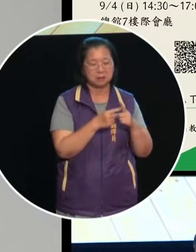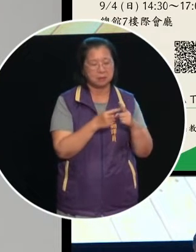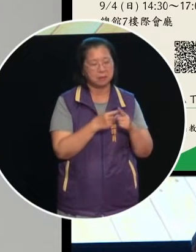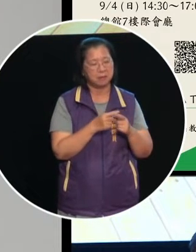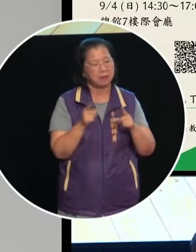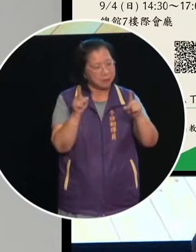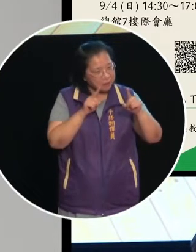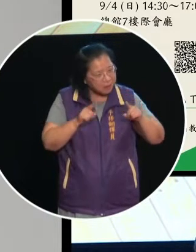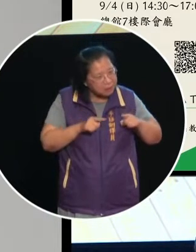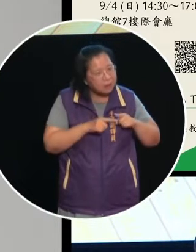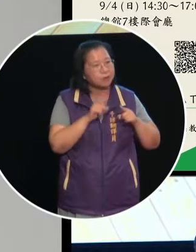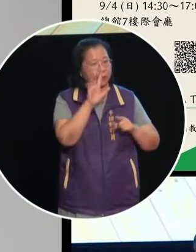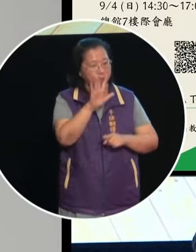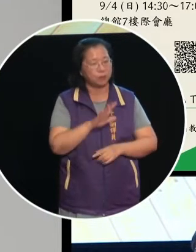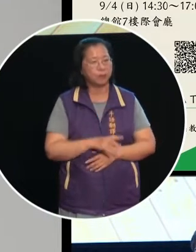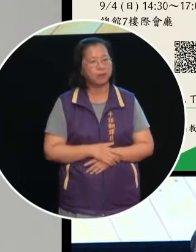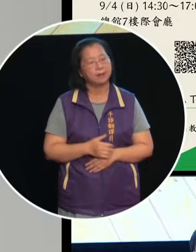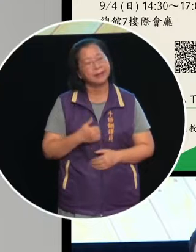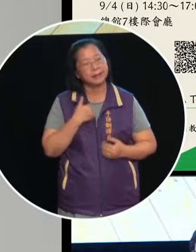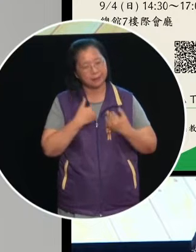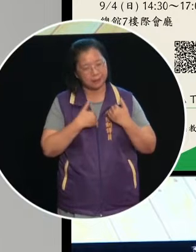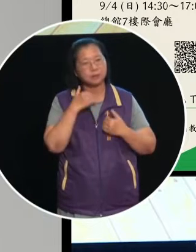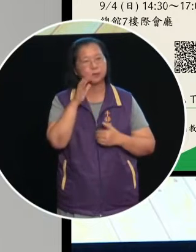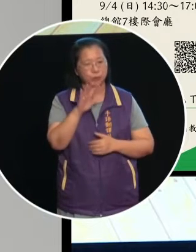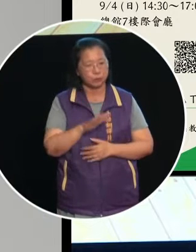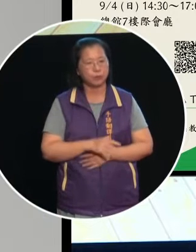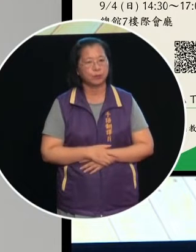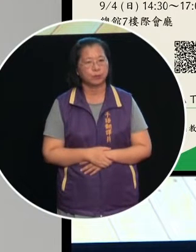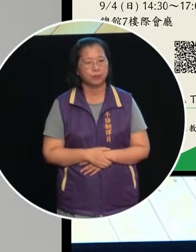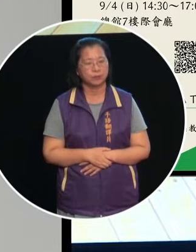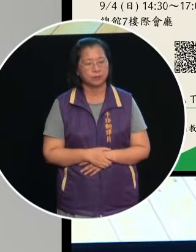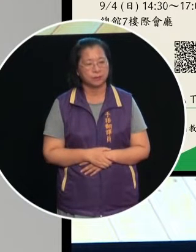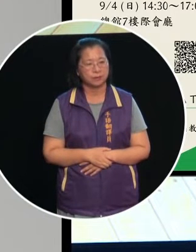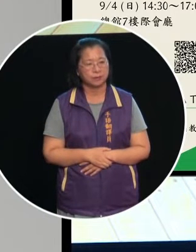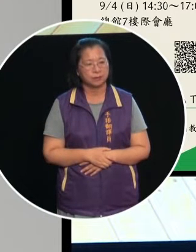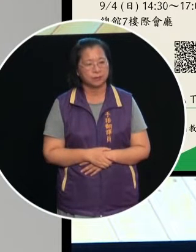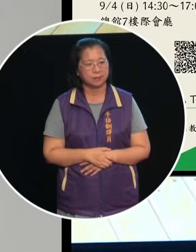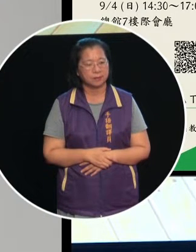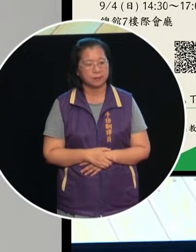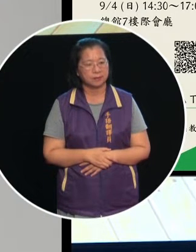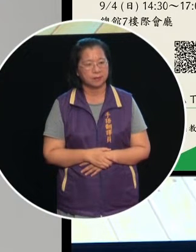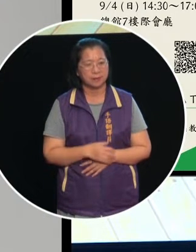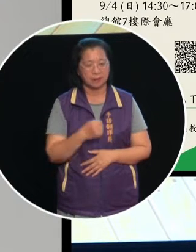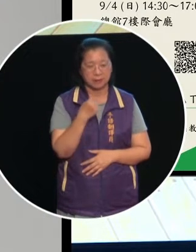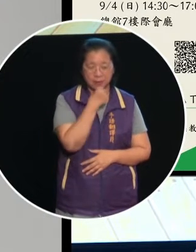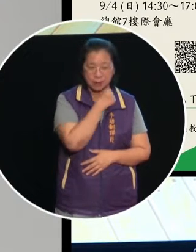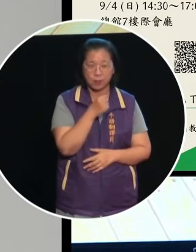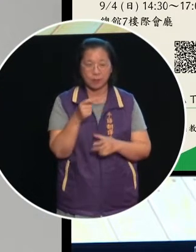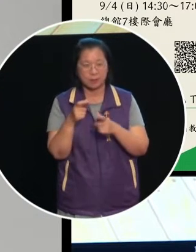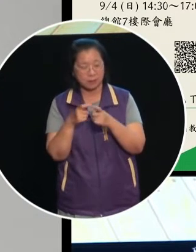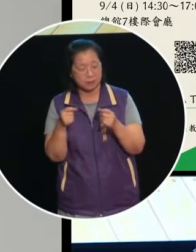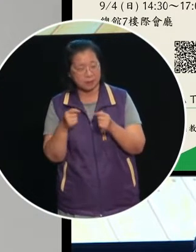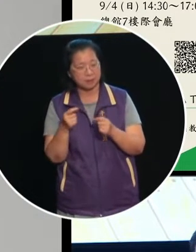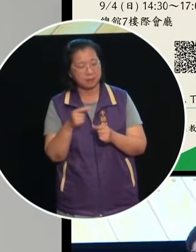动，也非常开心，所以就是台日之间的情感的那个连结